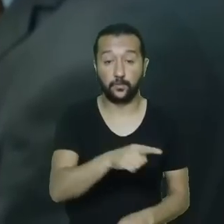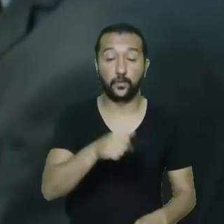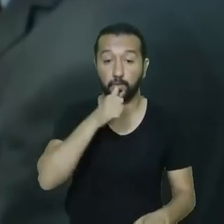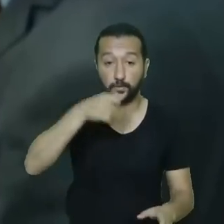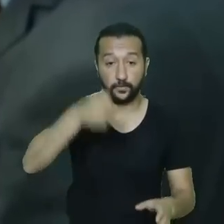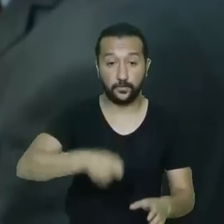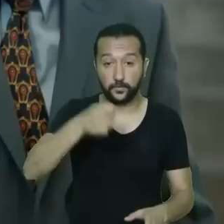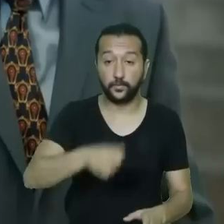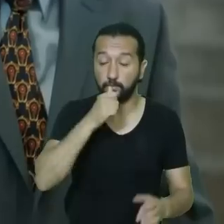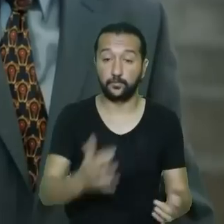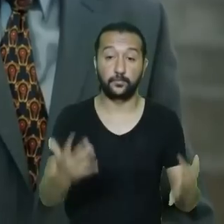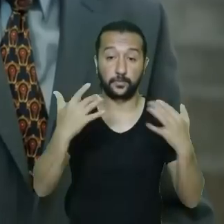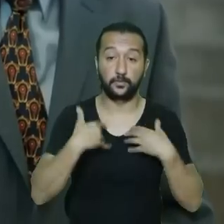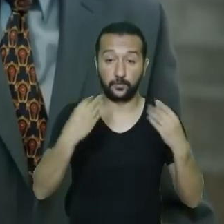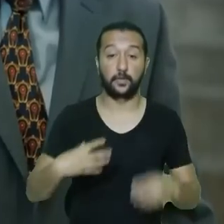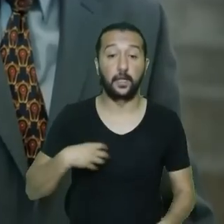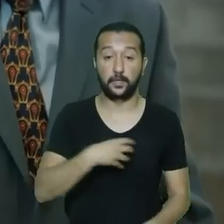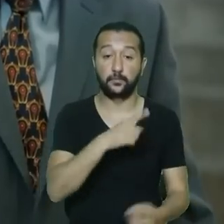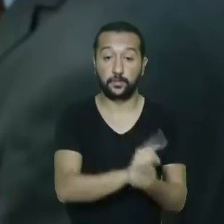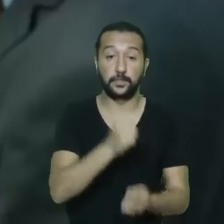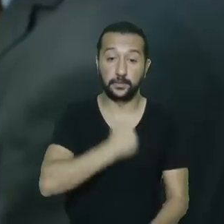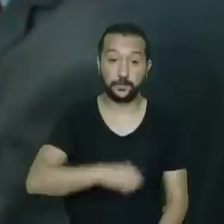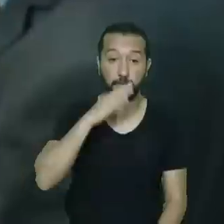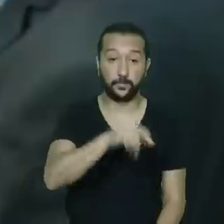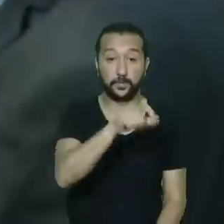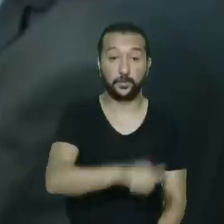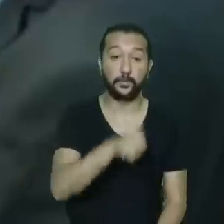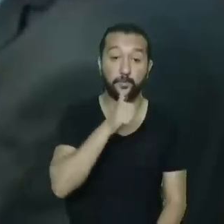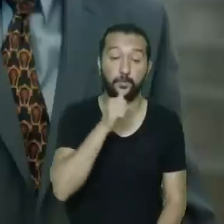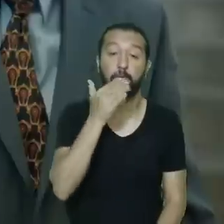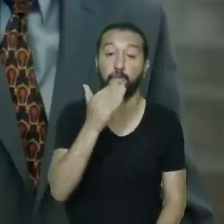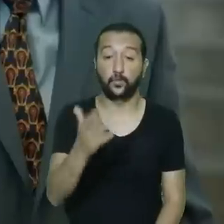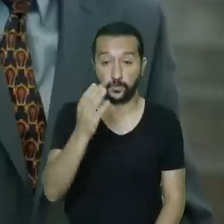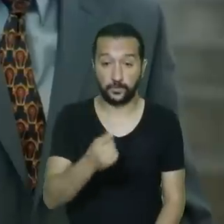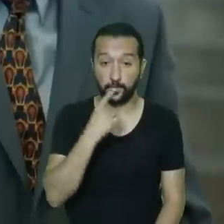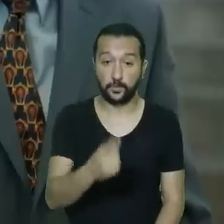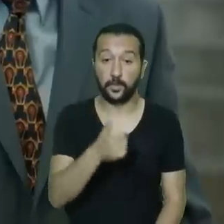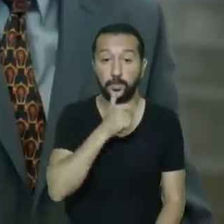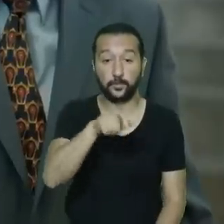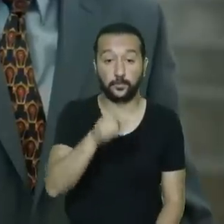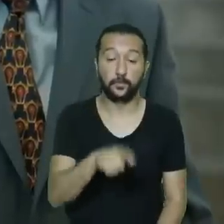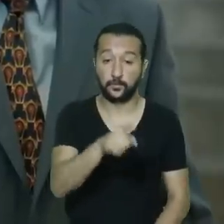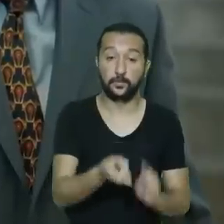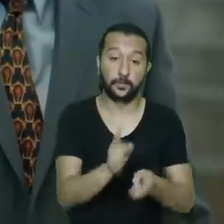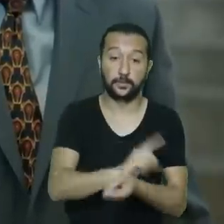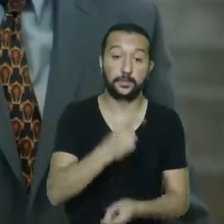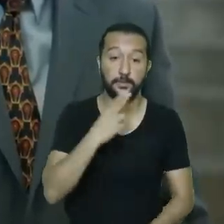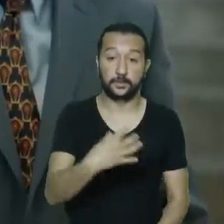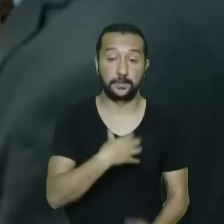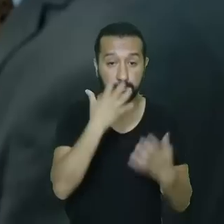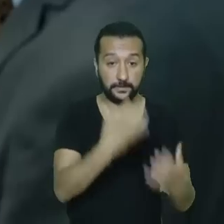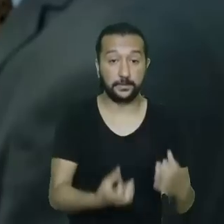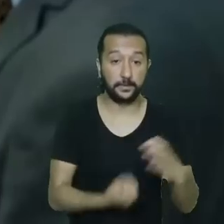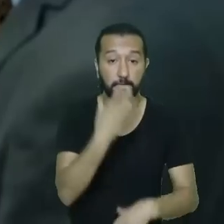tulumbada üstünü ıslatıyor. Anası da buna kızıyor diyor, seni babana söyleyeceğim diyor. Adam da bu sefer kızdan yana çıkmıyor